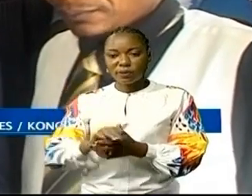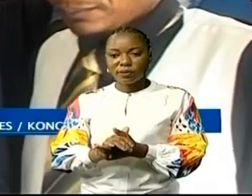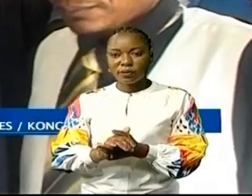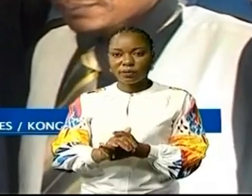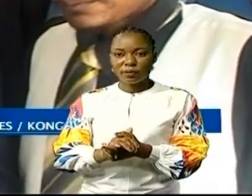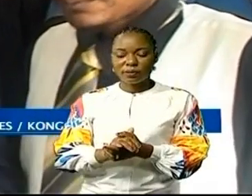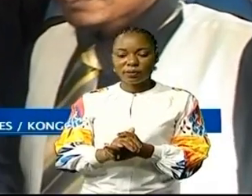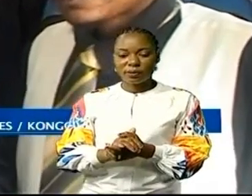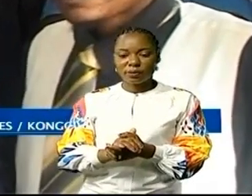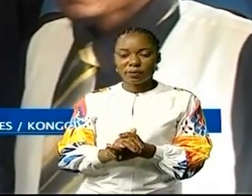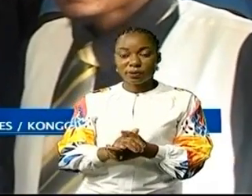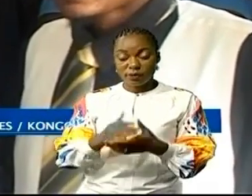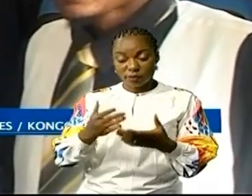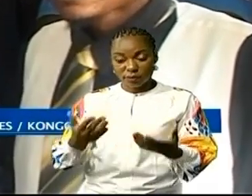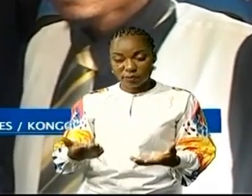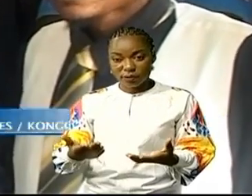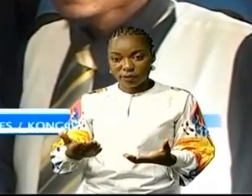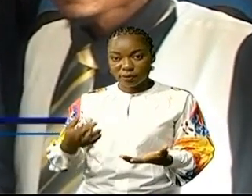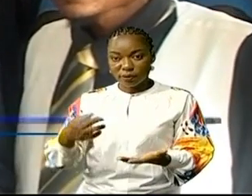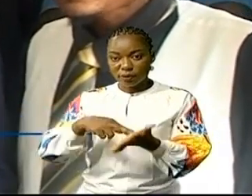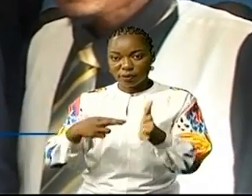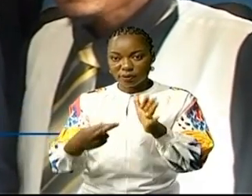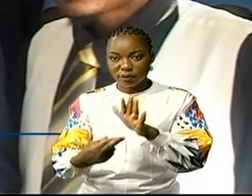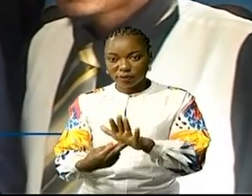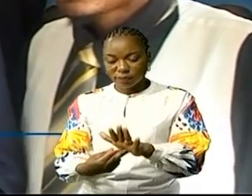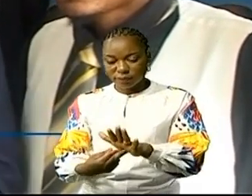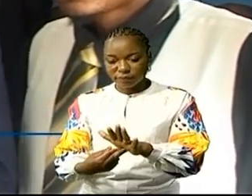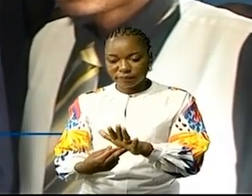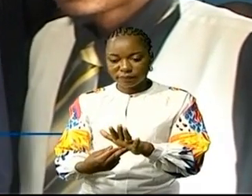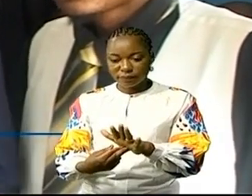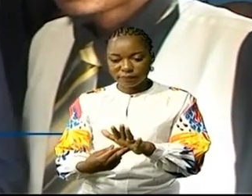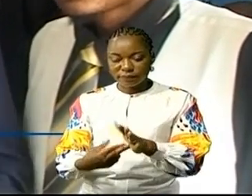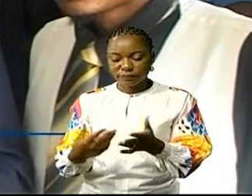qui sommes là pour récolter cet argent,